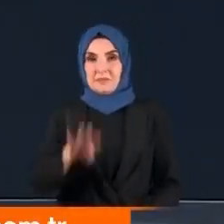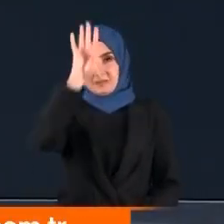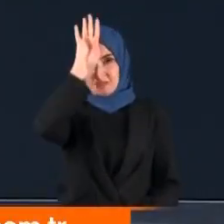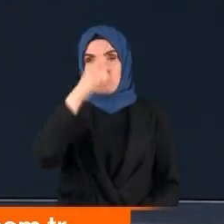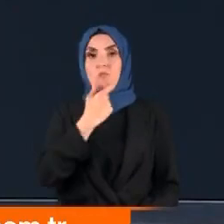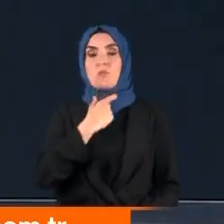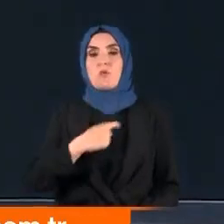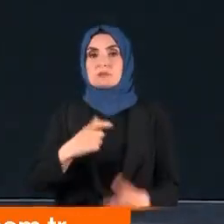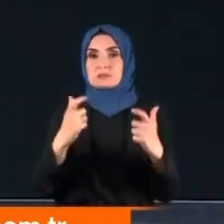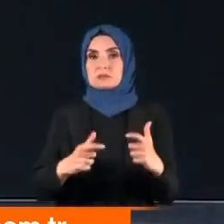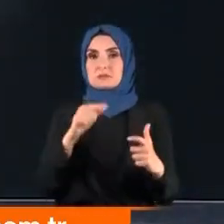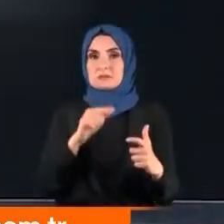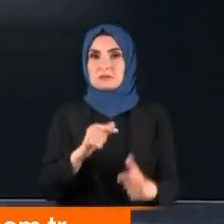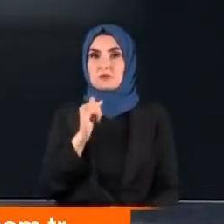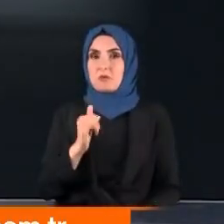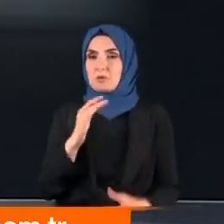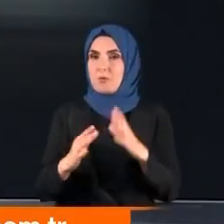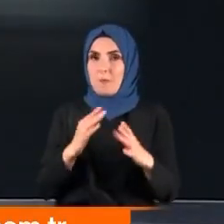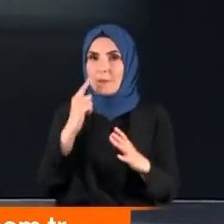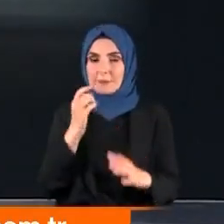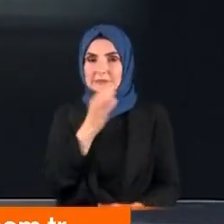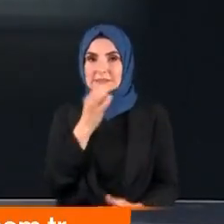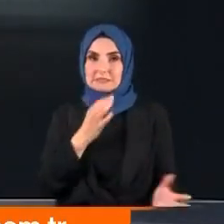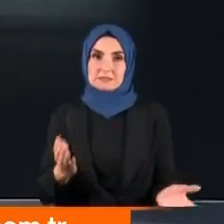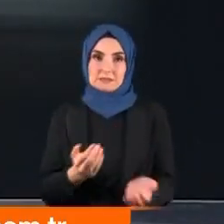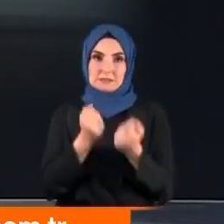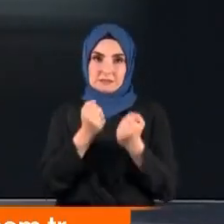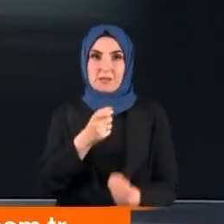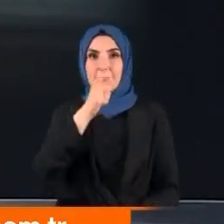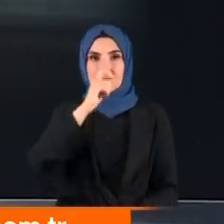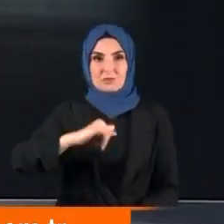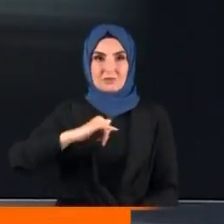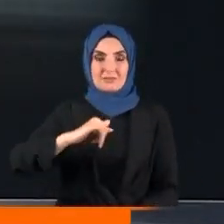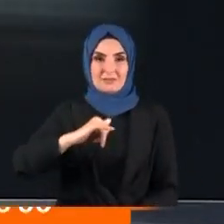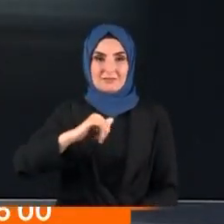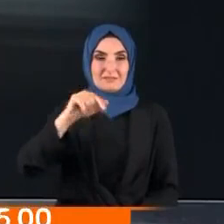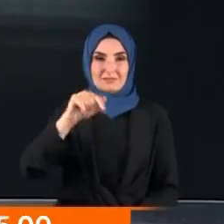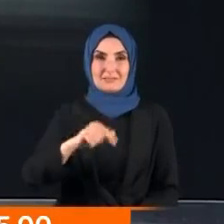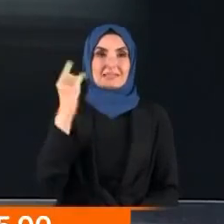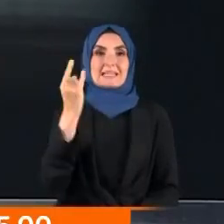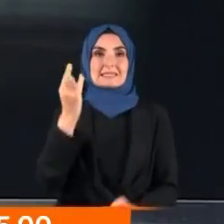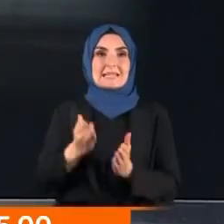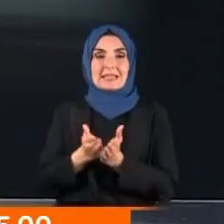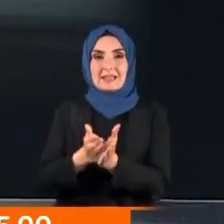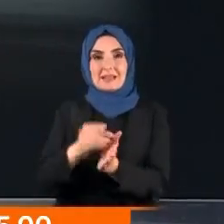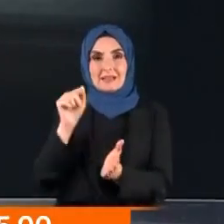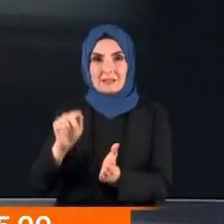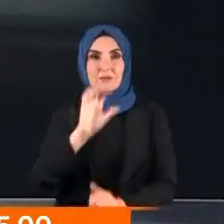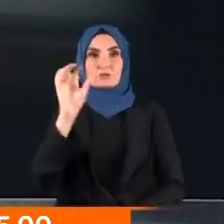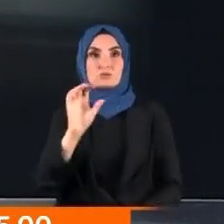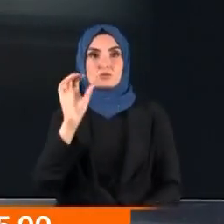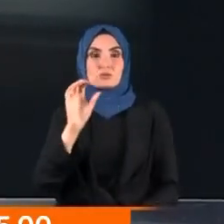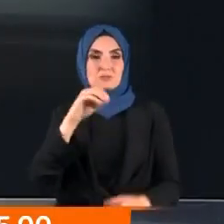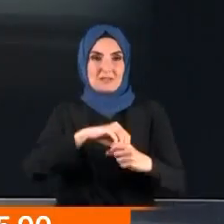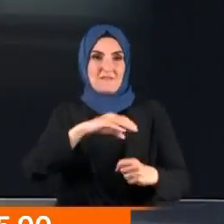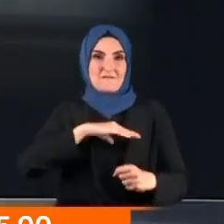İstanbul Boğazı'nda facianın eşiğinden dönüldü. Beşiktaş açıklarında bir gezi teknesi turistleri taşıyan yatın önüne dümen kırdı.